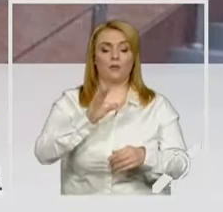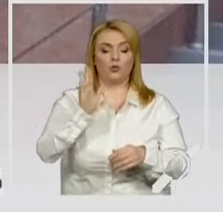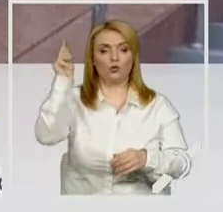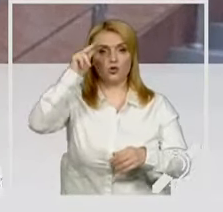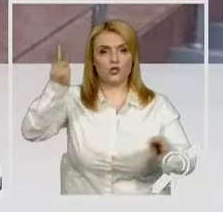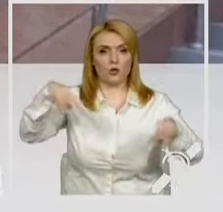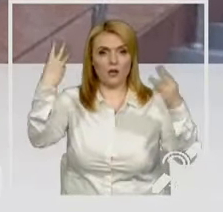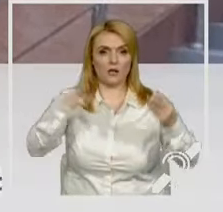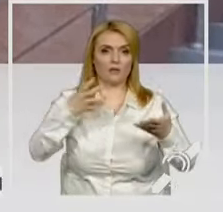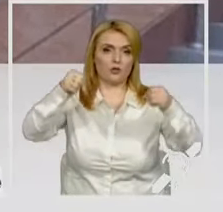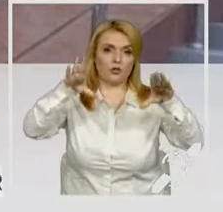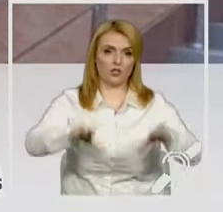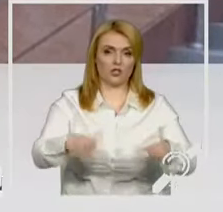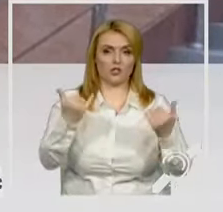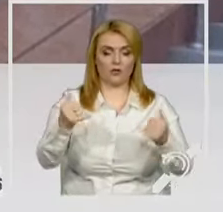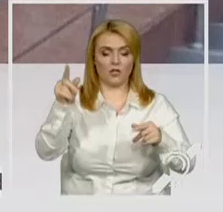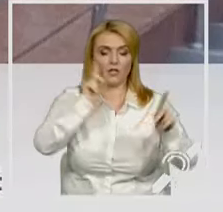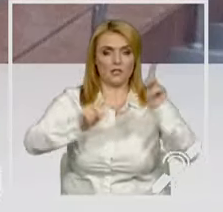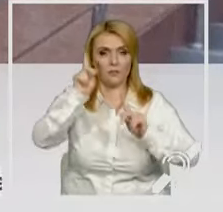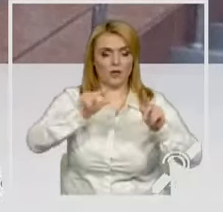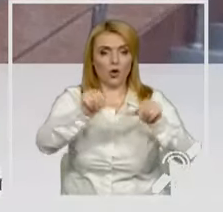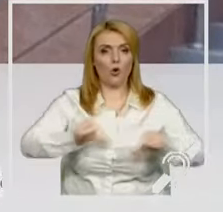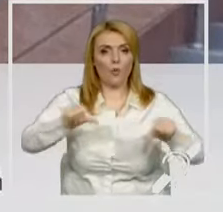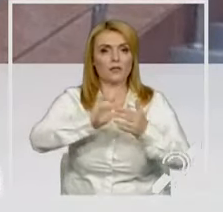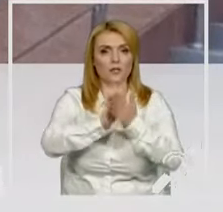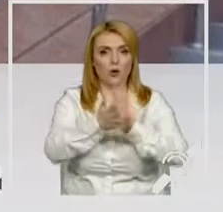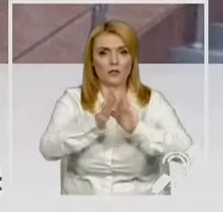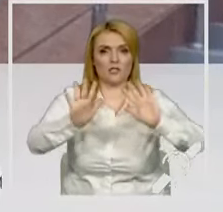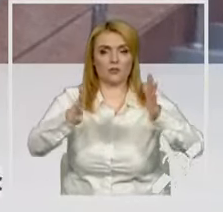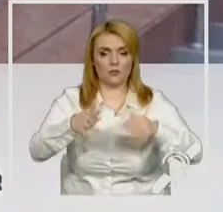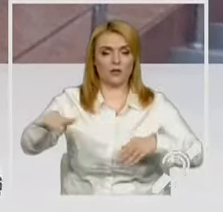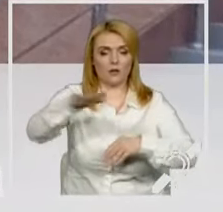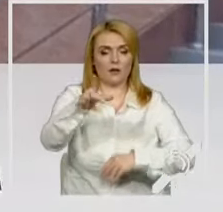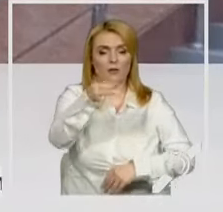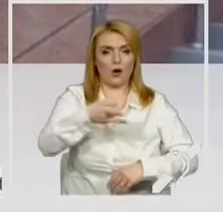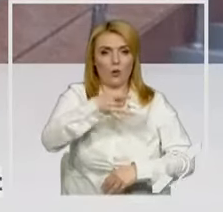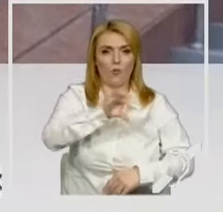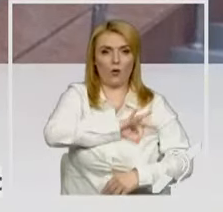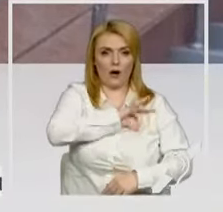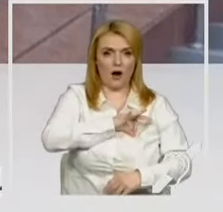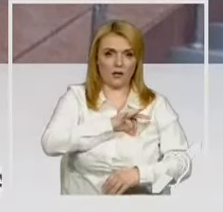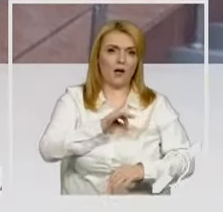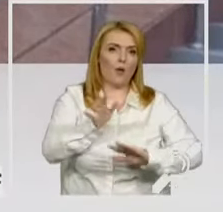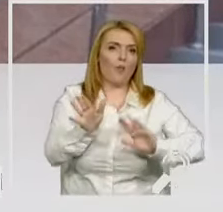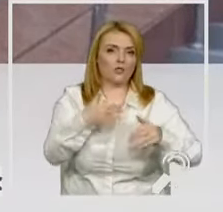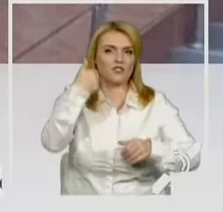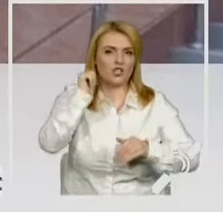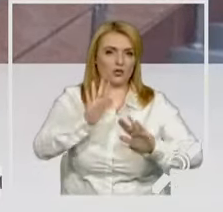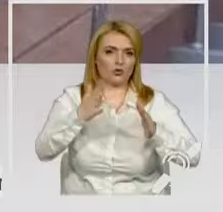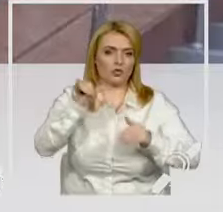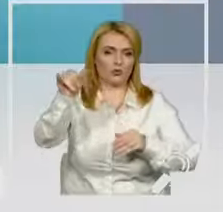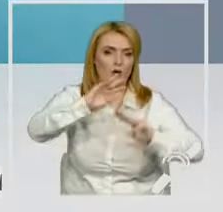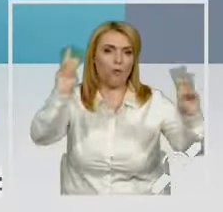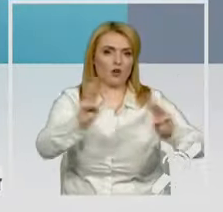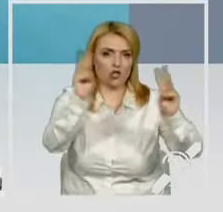extraordinară a comisie situații excepționale din sectorul buicani în urma incendiului de ieri din demisolul instituției